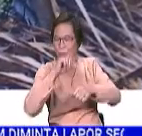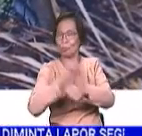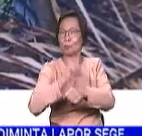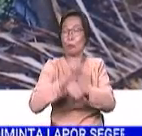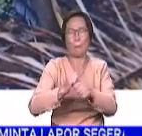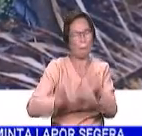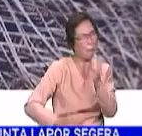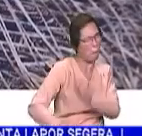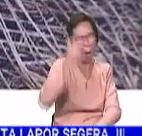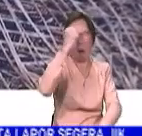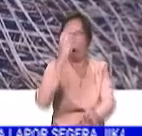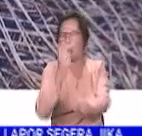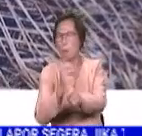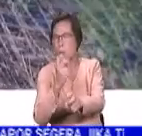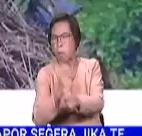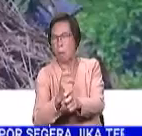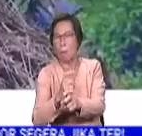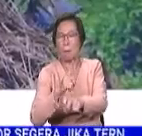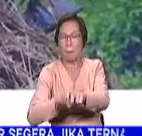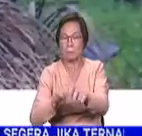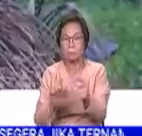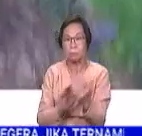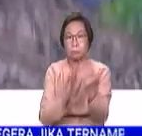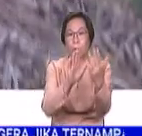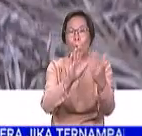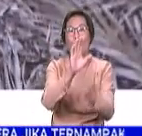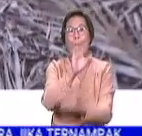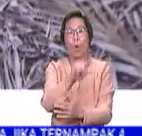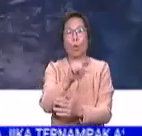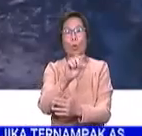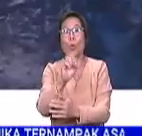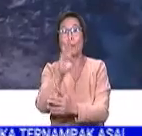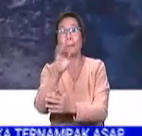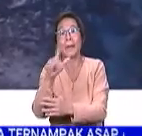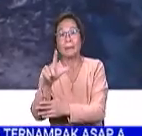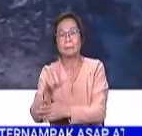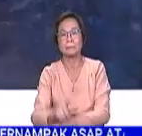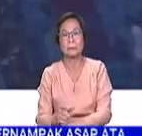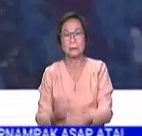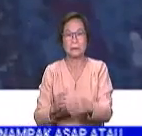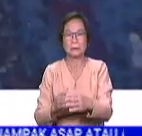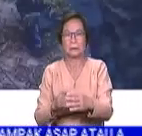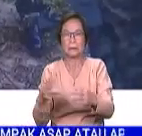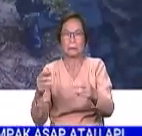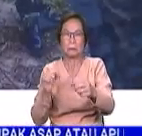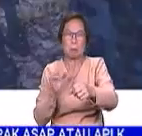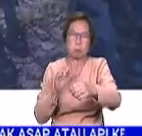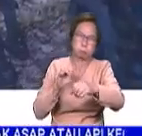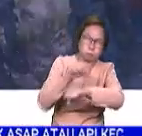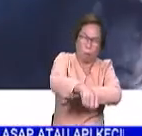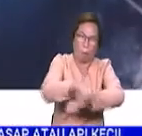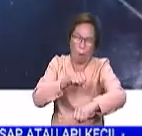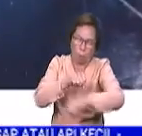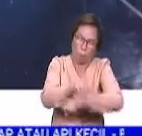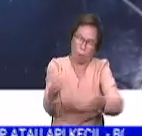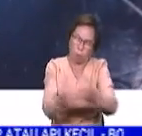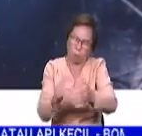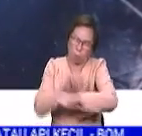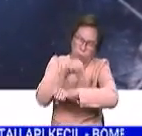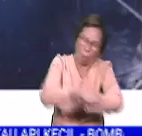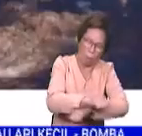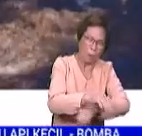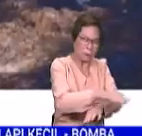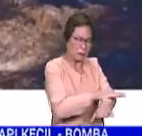tugasan yang paling mencabar ketika berdepan operasi Guber Nur Hai serangan bertubi-tubi bukan sahaja di